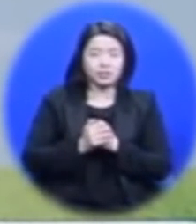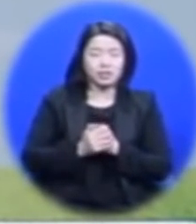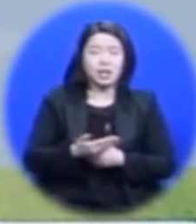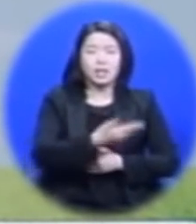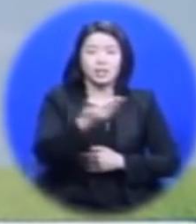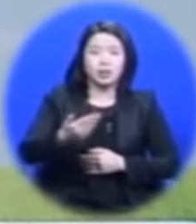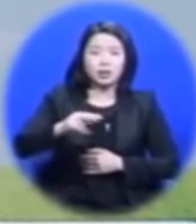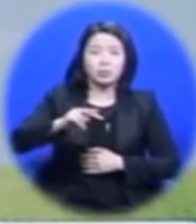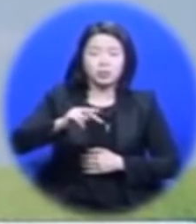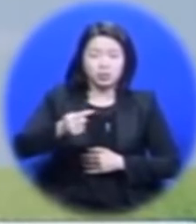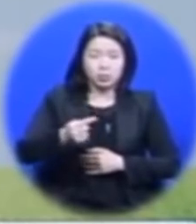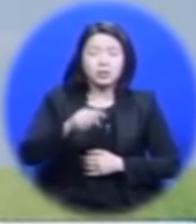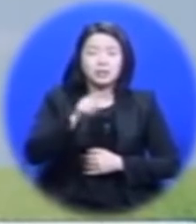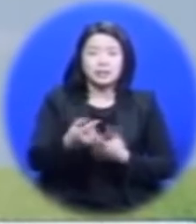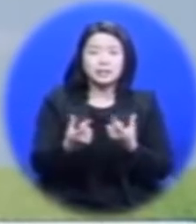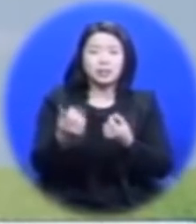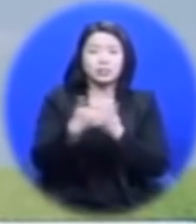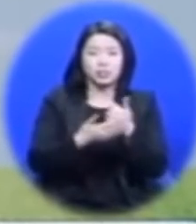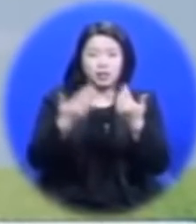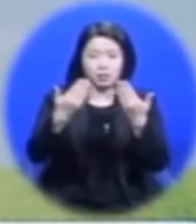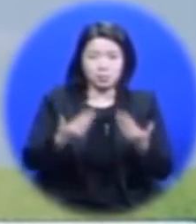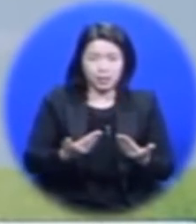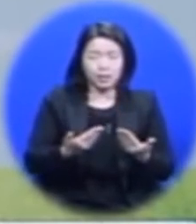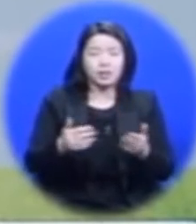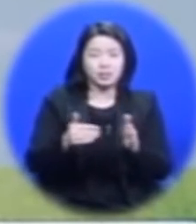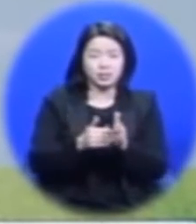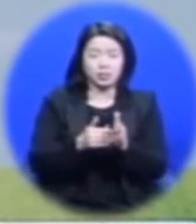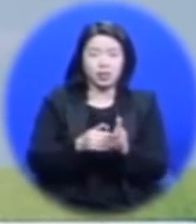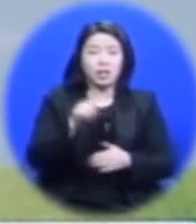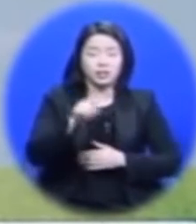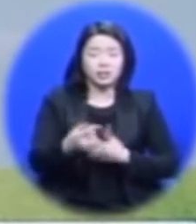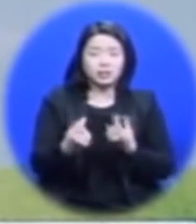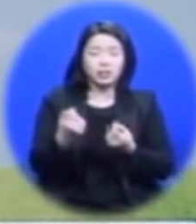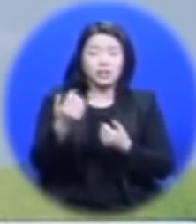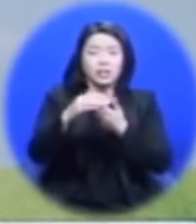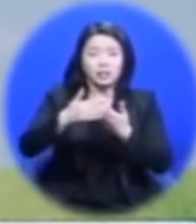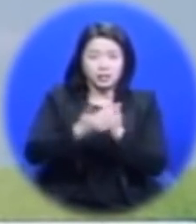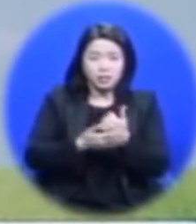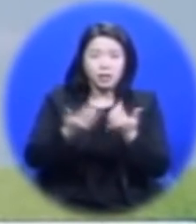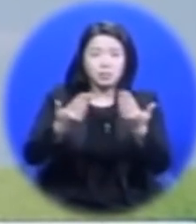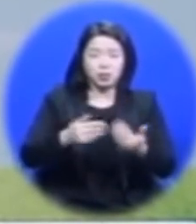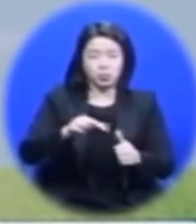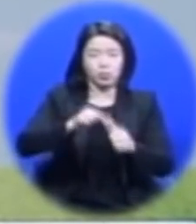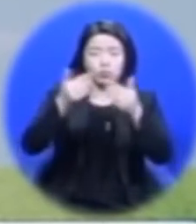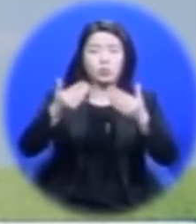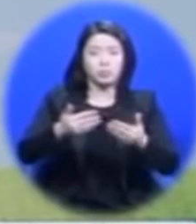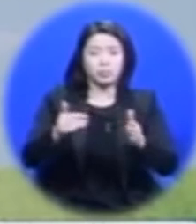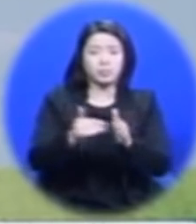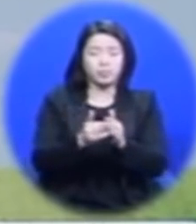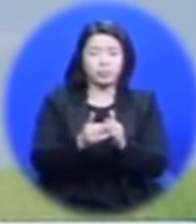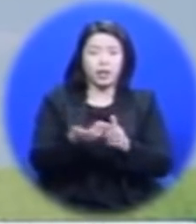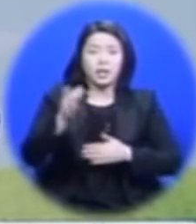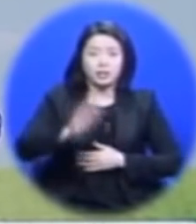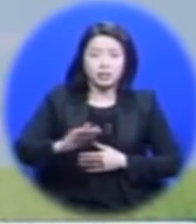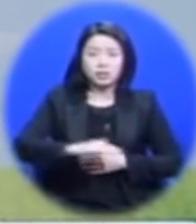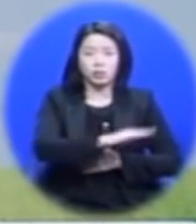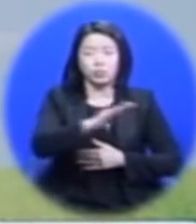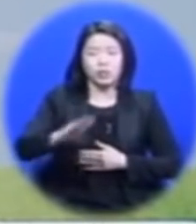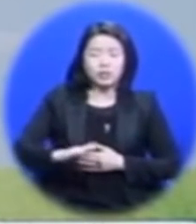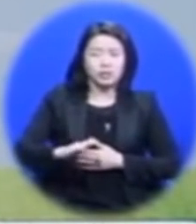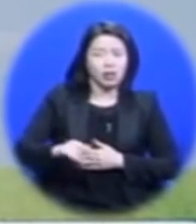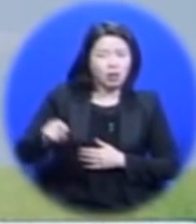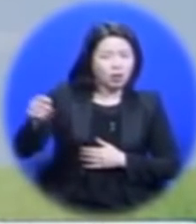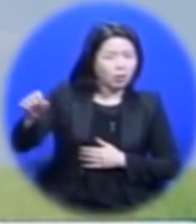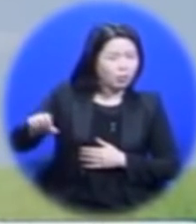여러분이 그런 은혜를 받았어요. 그런 은혜를 받고 이렇게 구원 받은 거예요. 그런데 우리는